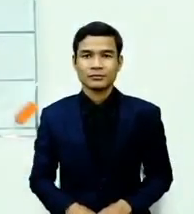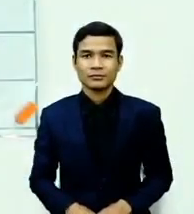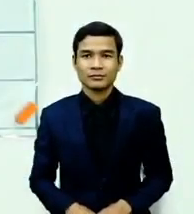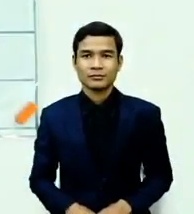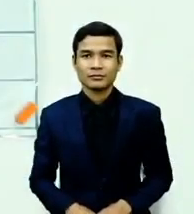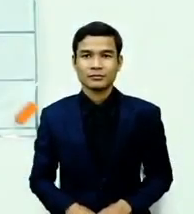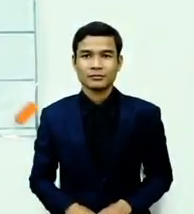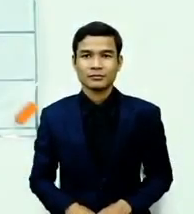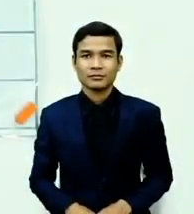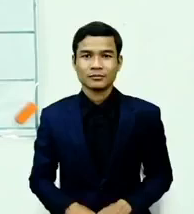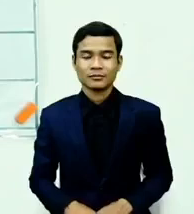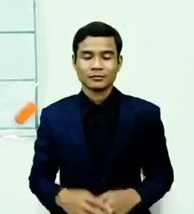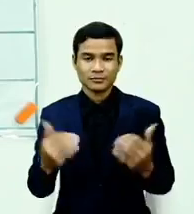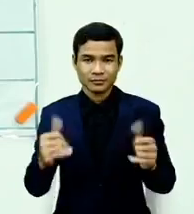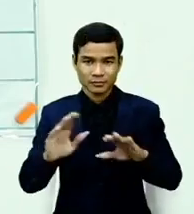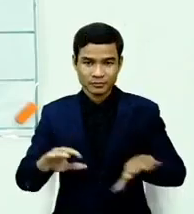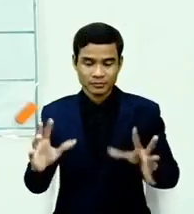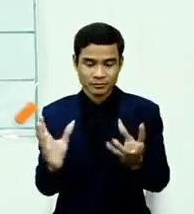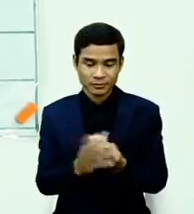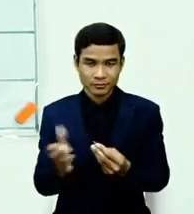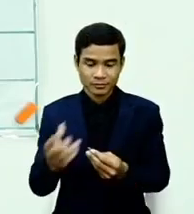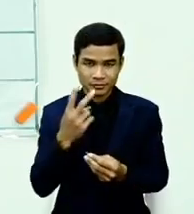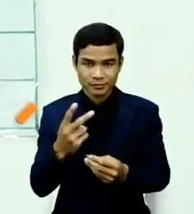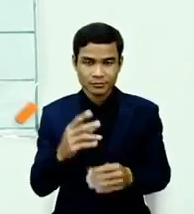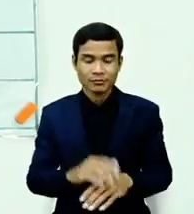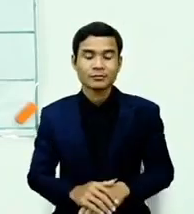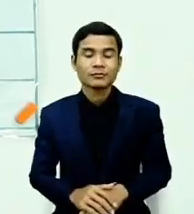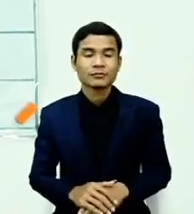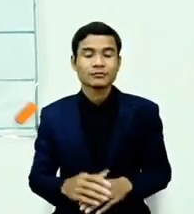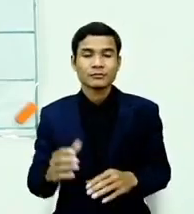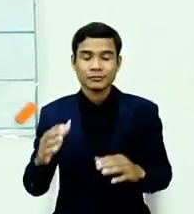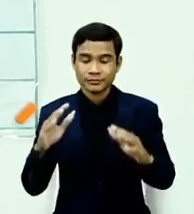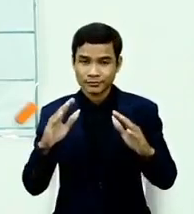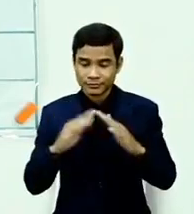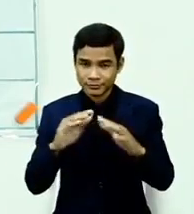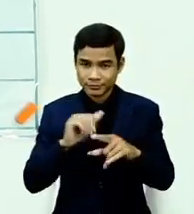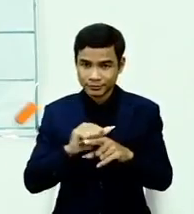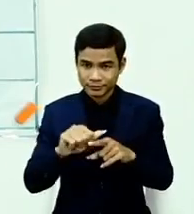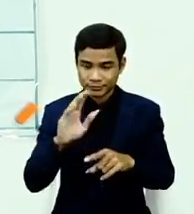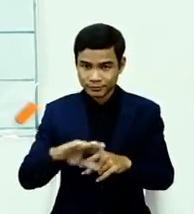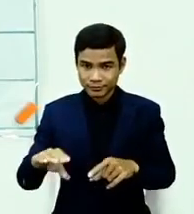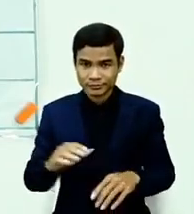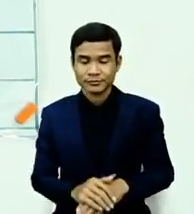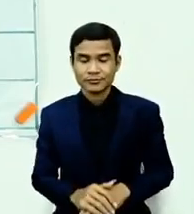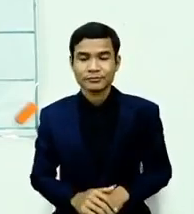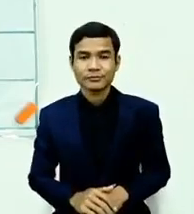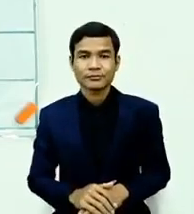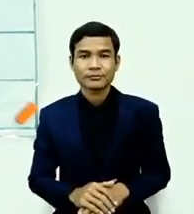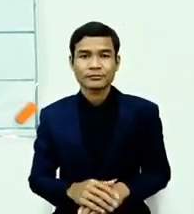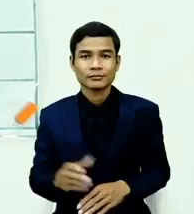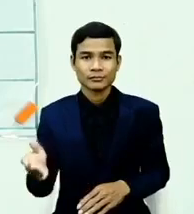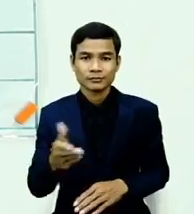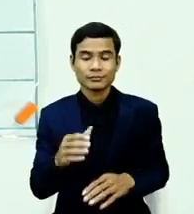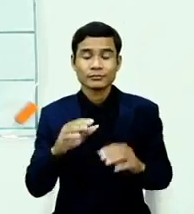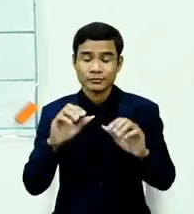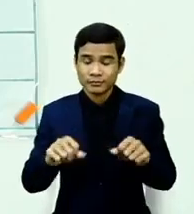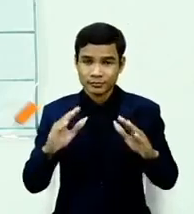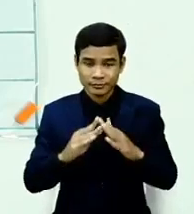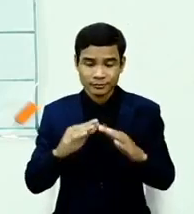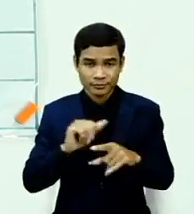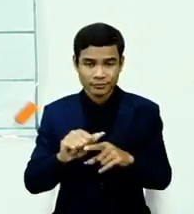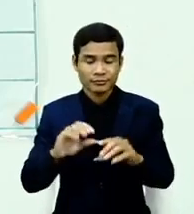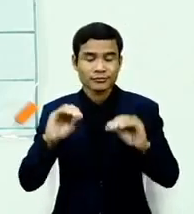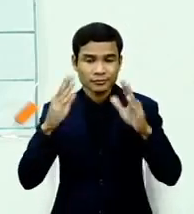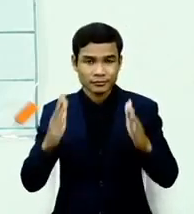ចាកូនកូនទាំងអស់គ្នាតោះក្រឡេកមកមើលកំណែកិច្ចការផ្ទះទាំងអស់គ្នាណាចាអញ្ចឹងកិច្ចការផ្ទះគឺអ្នកគ្រូឲ្យកូន